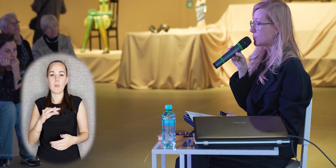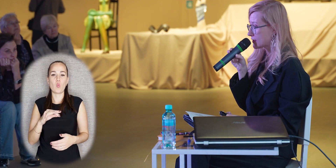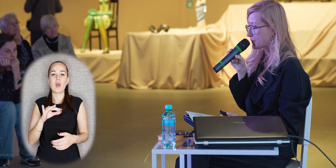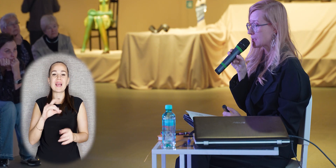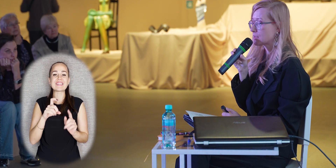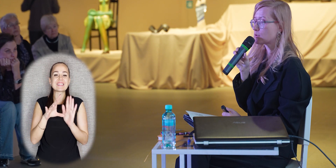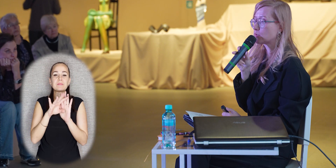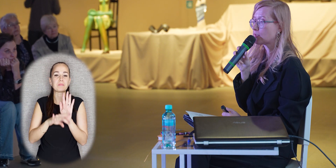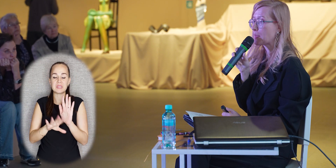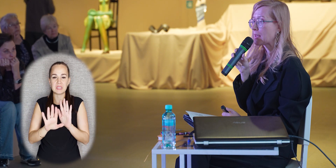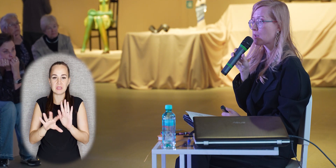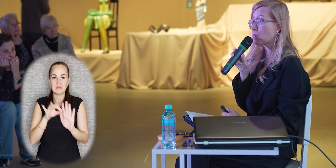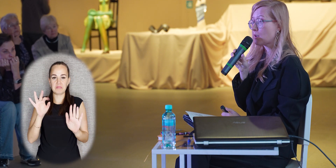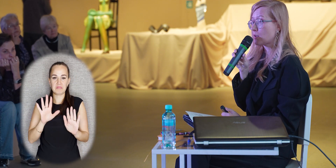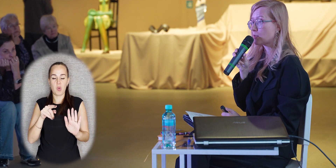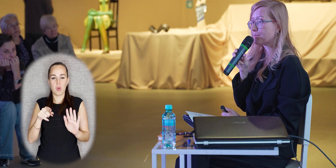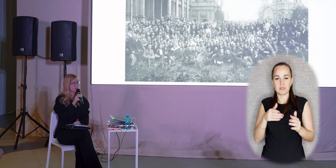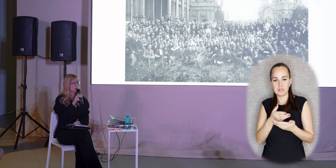списка согласованного.